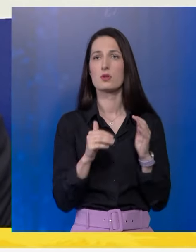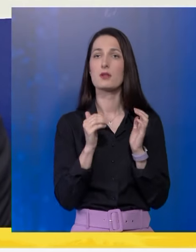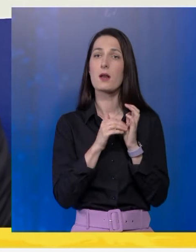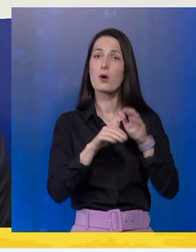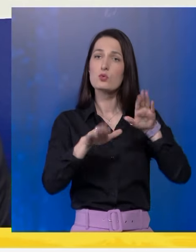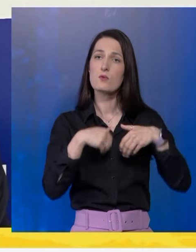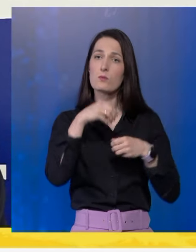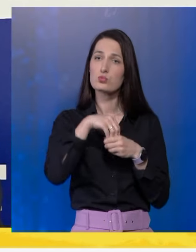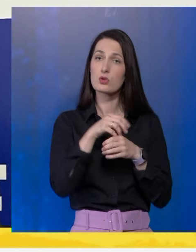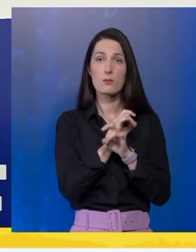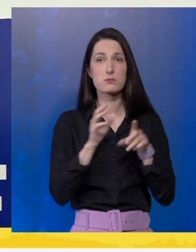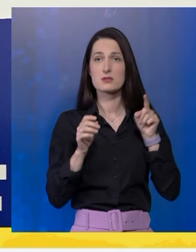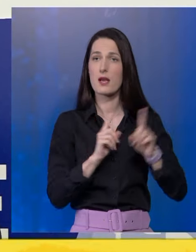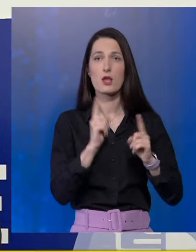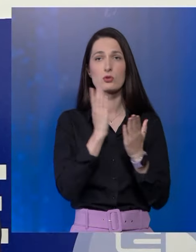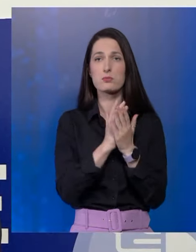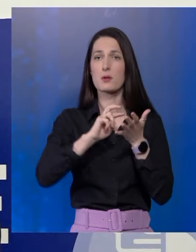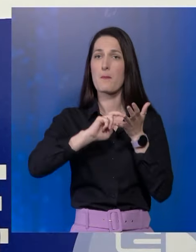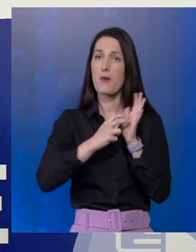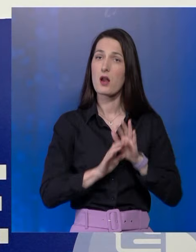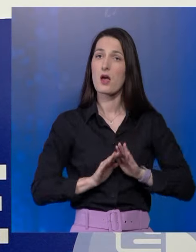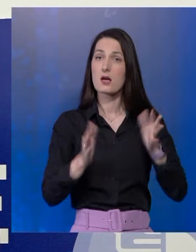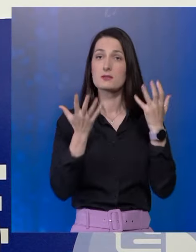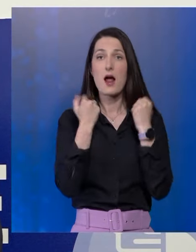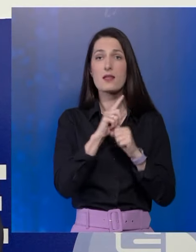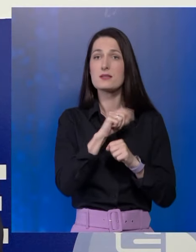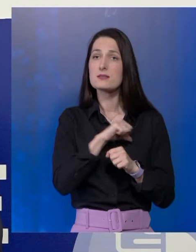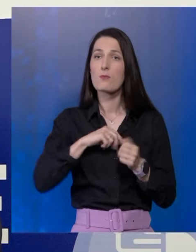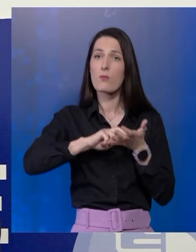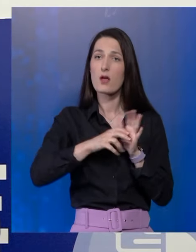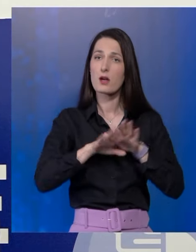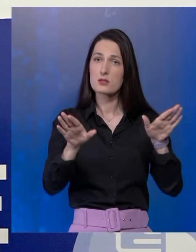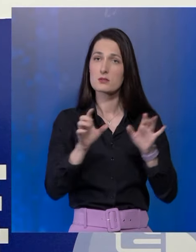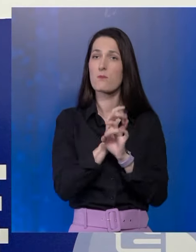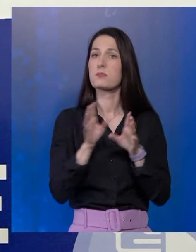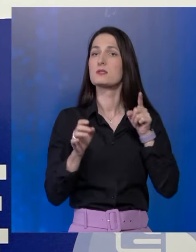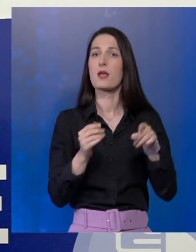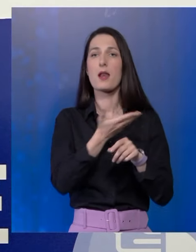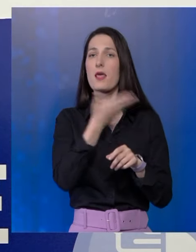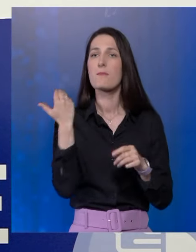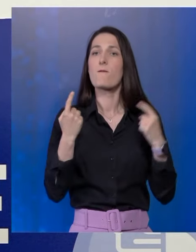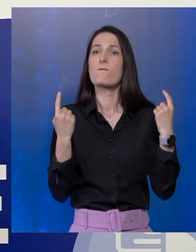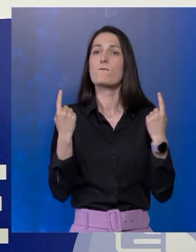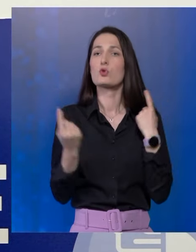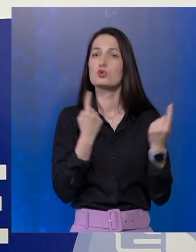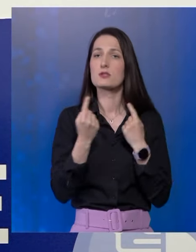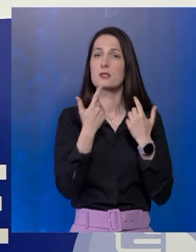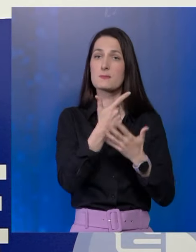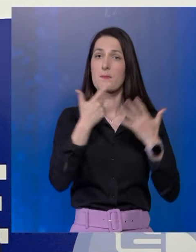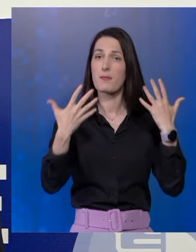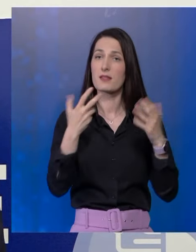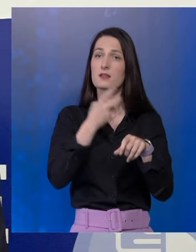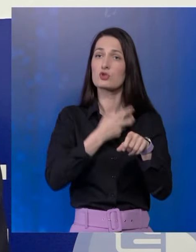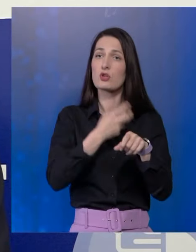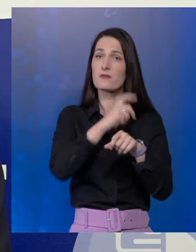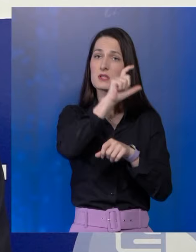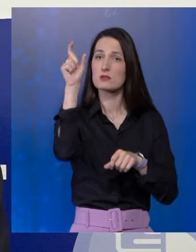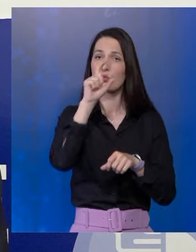ne samo plana rasta, bez njega nema normalnog funkcionisanja 75 državnih ustanova koje bi bilo. Znači, za